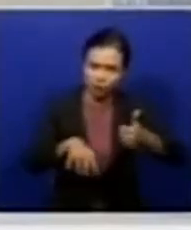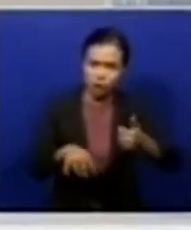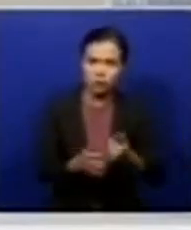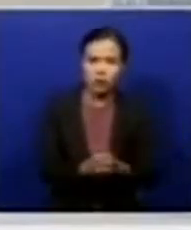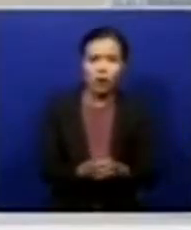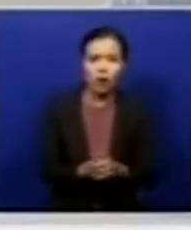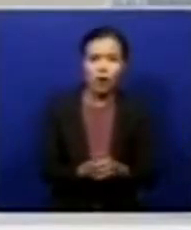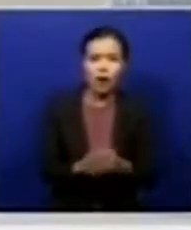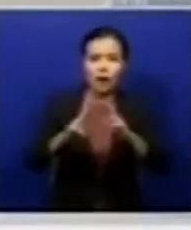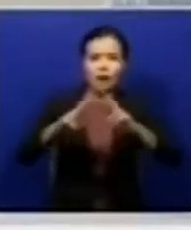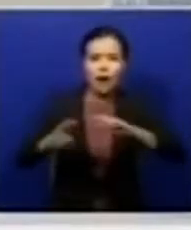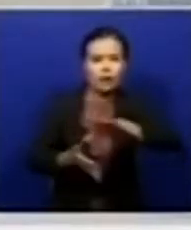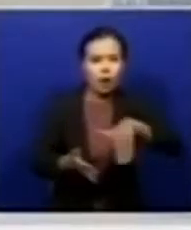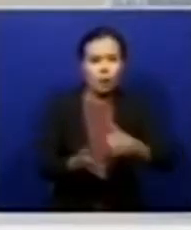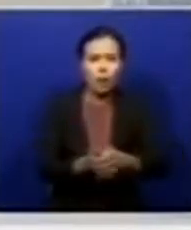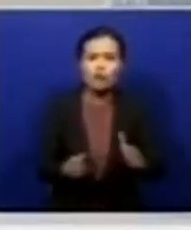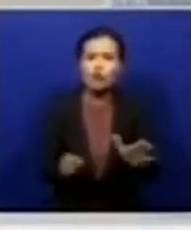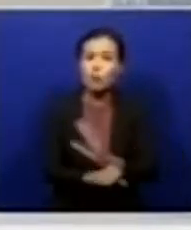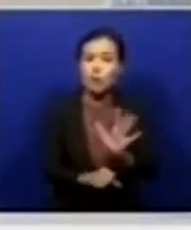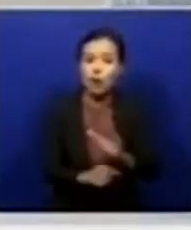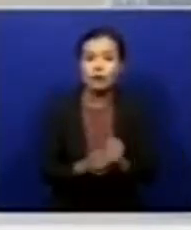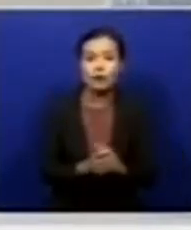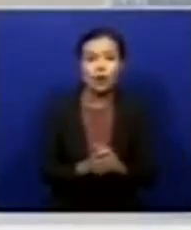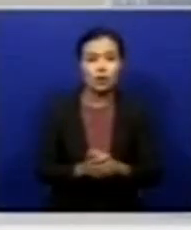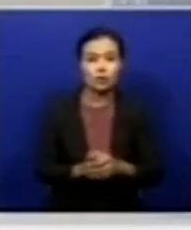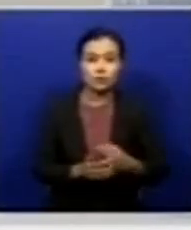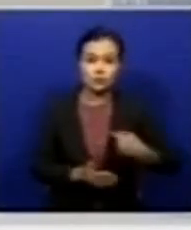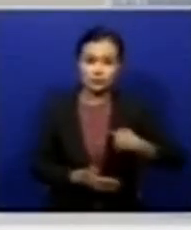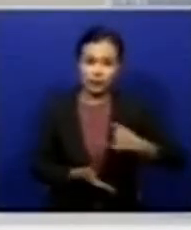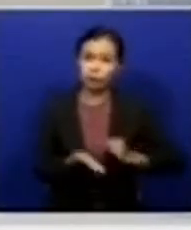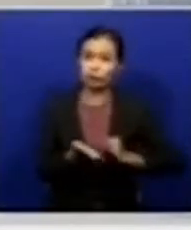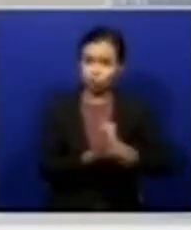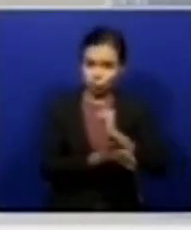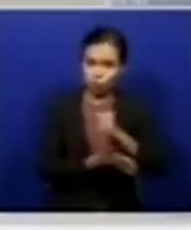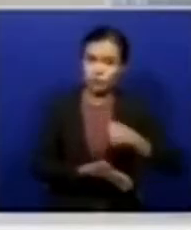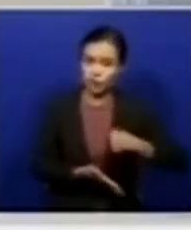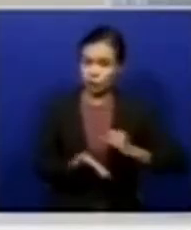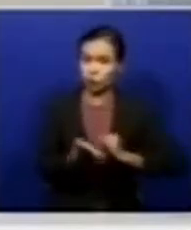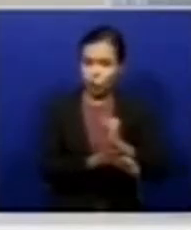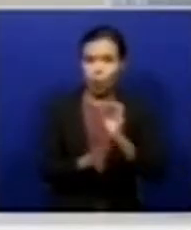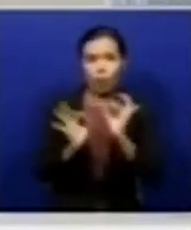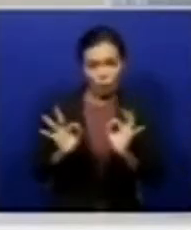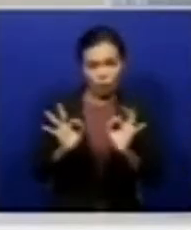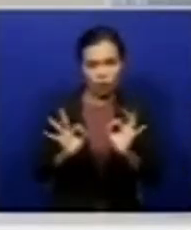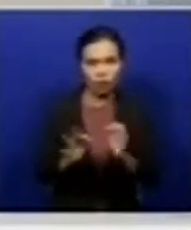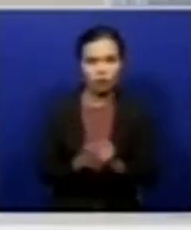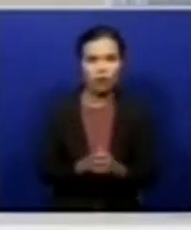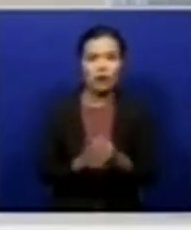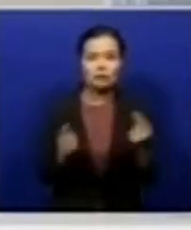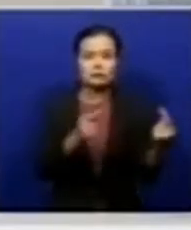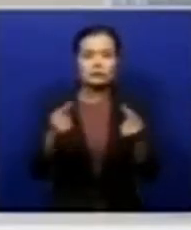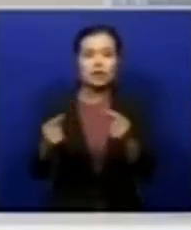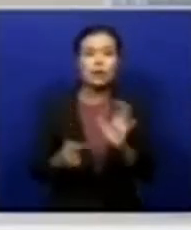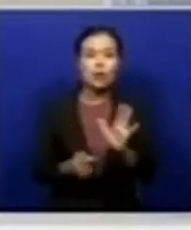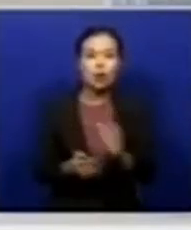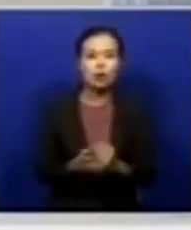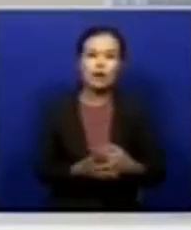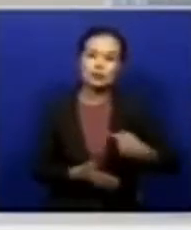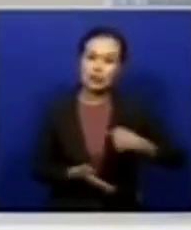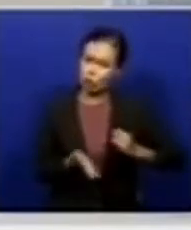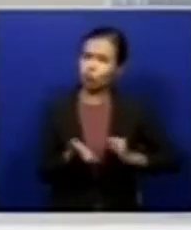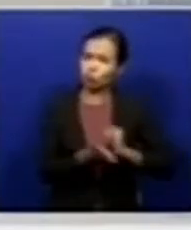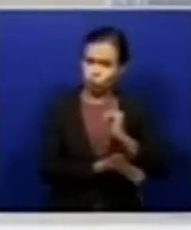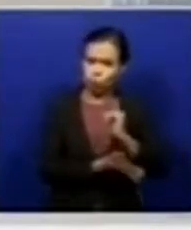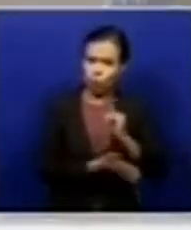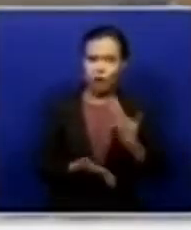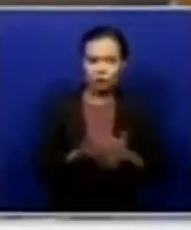ที่มีนะครับสี่ท่านบอกว่าถูกใจโอเคครับเรื่องนี้ไม่ต้องเถียงอย่างที่ผมบอกไปแล้วครับถูกใจแน่นอนครับผู้มีราย